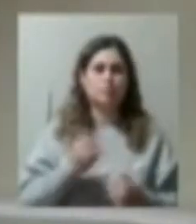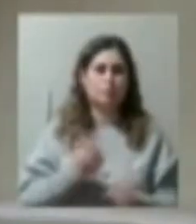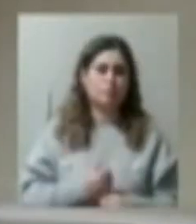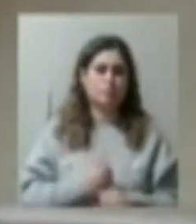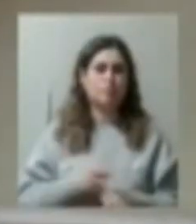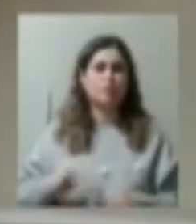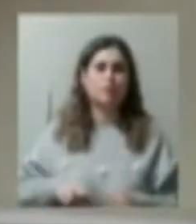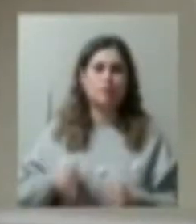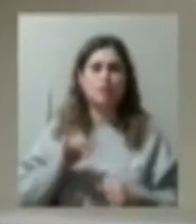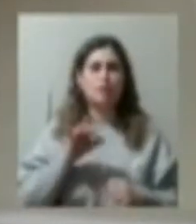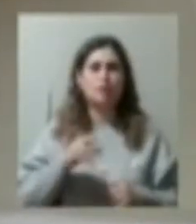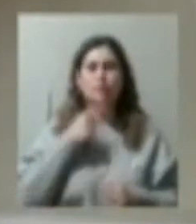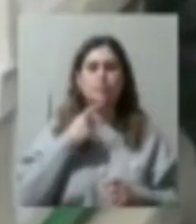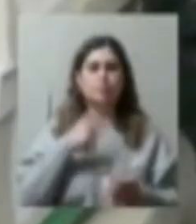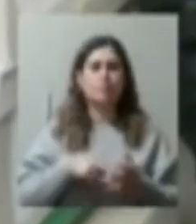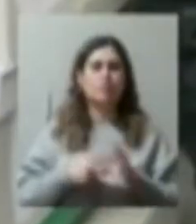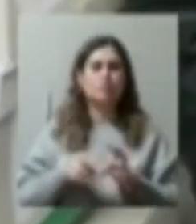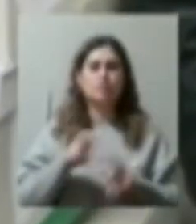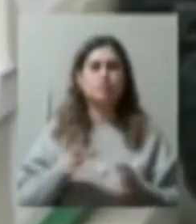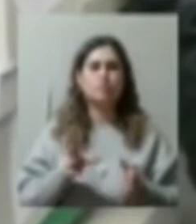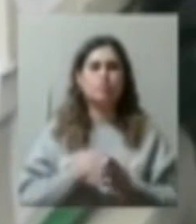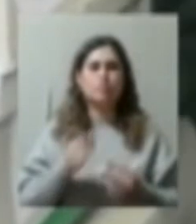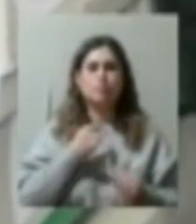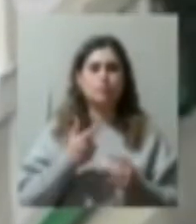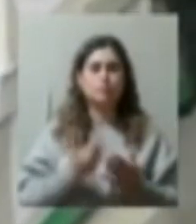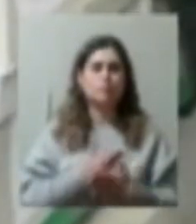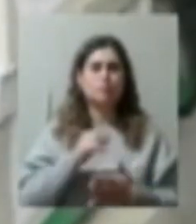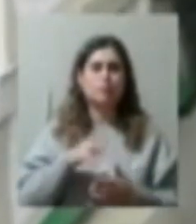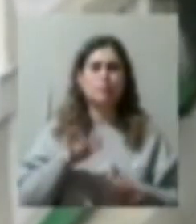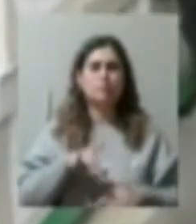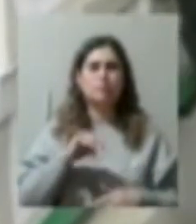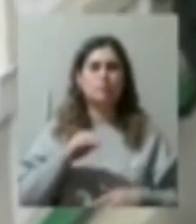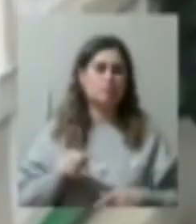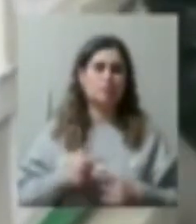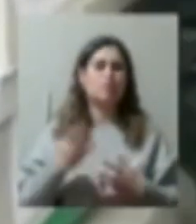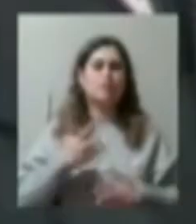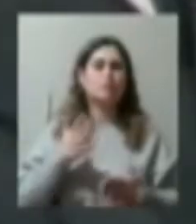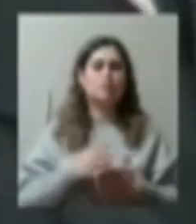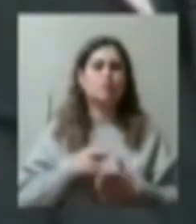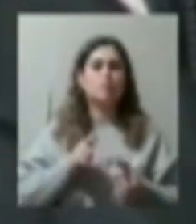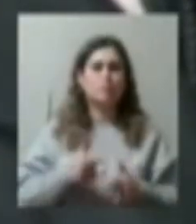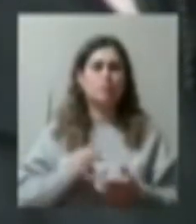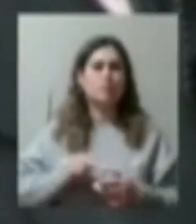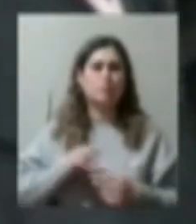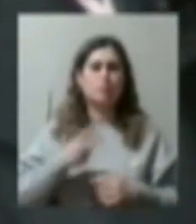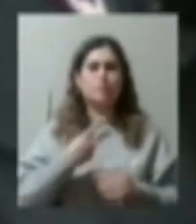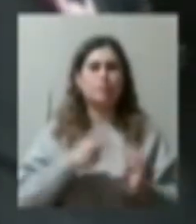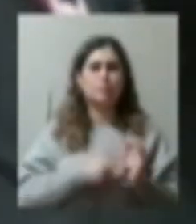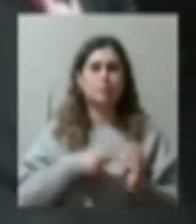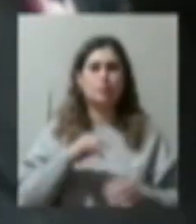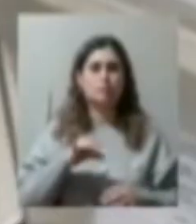Директор архіву сказав, що планують шукати спільну мову з новим складом міської ради, яка має приступити до роботи 27